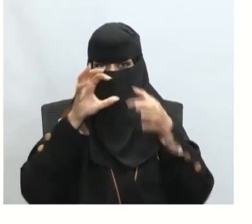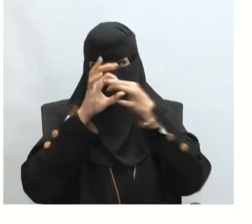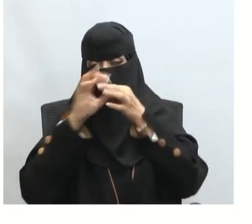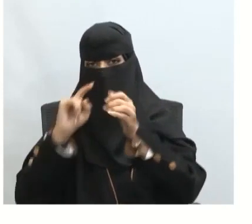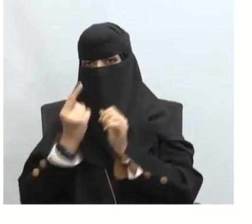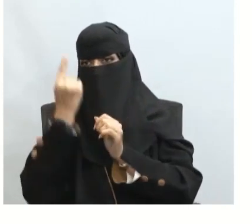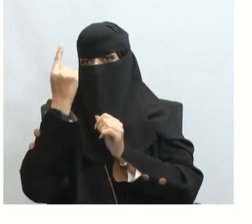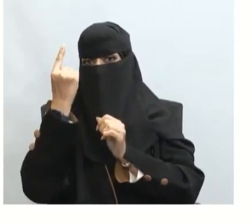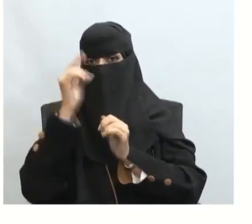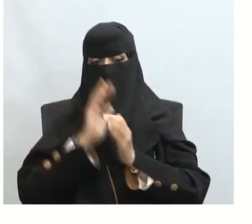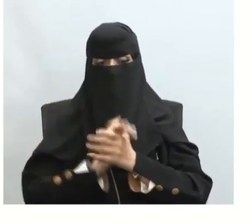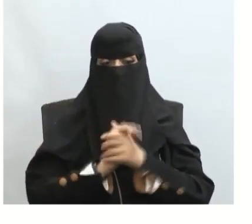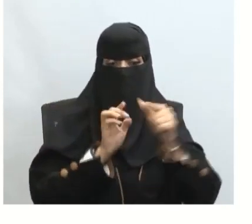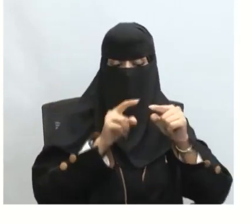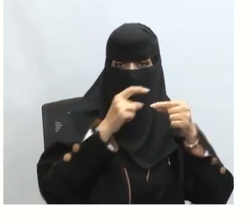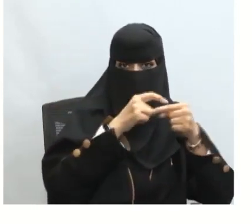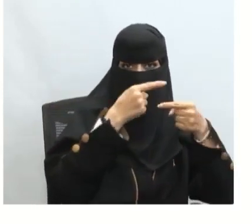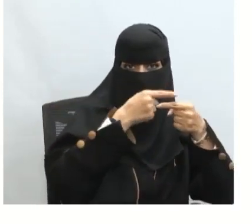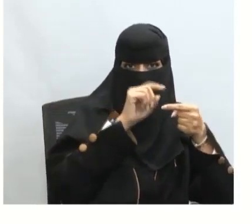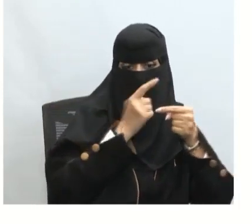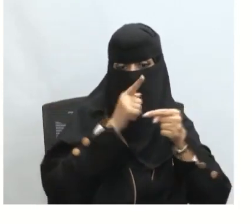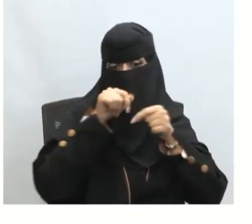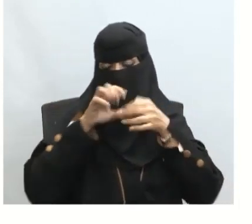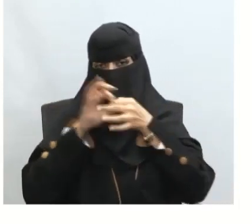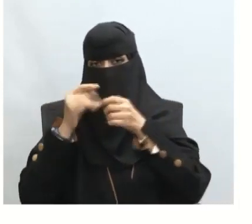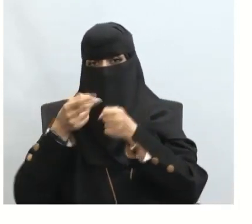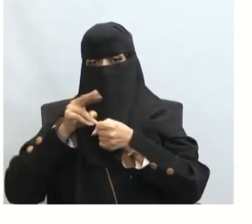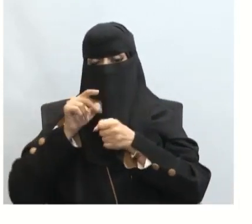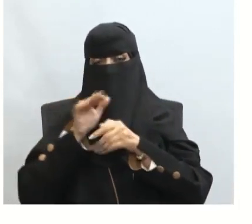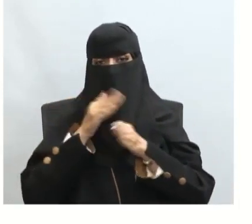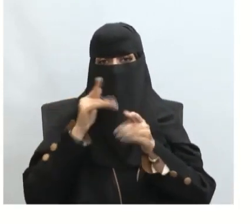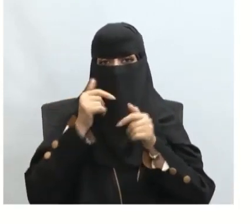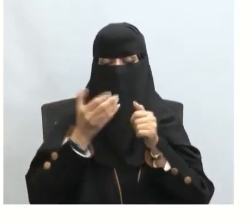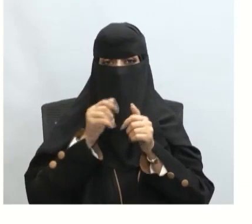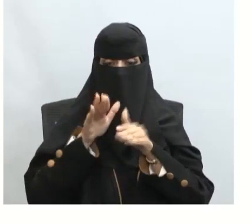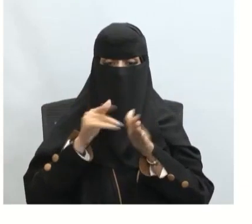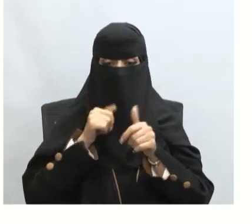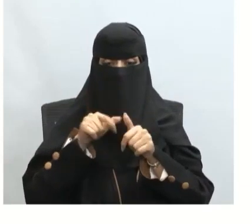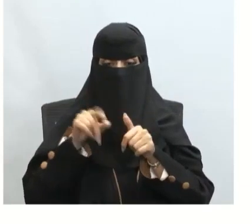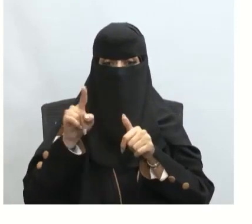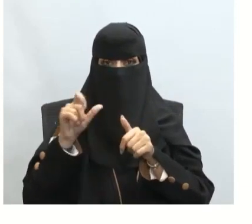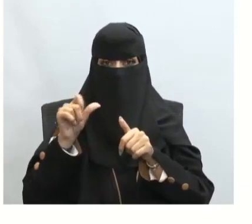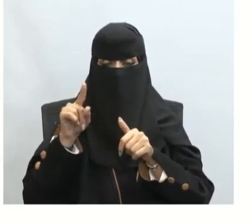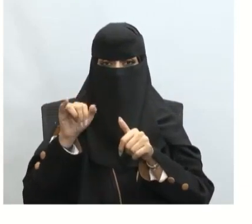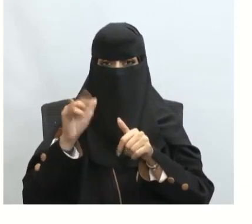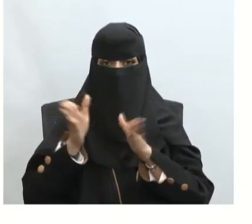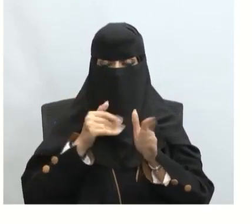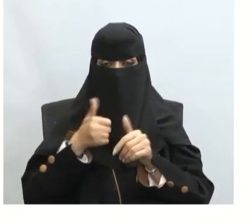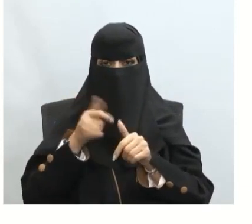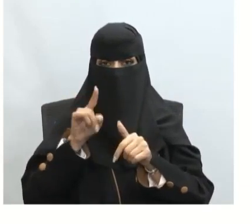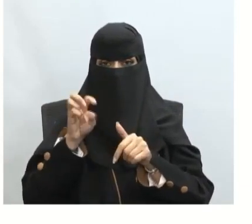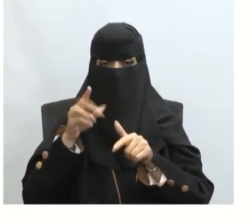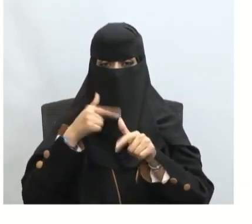تحولت الى احاديه ف تكررت الوحدات واعطتني بولي ايثيلين اي